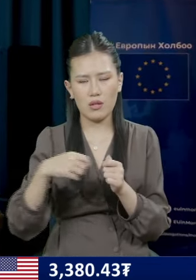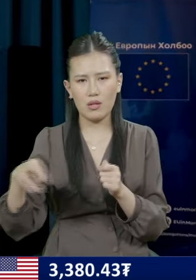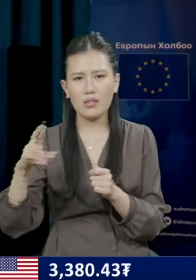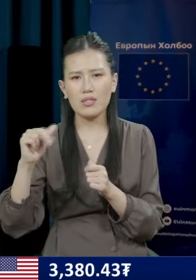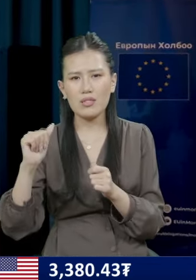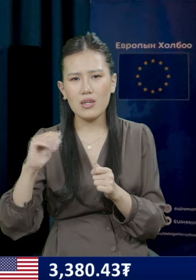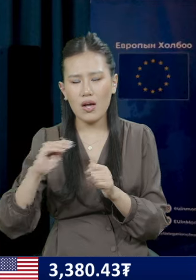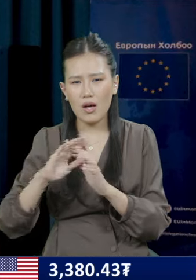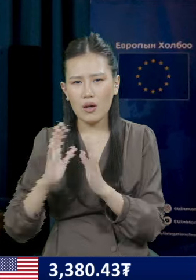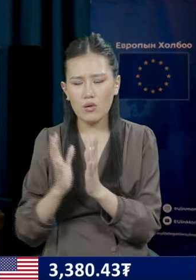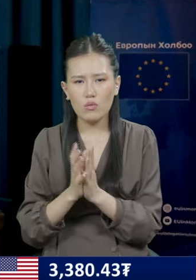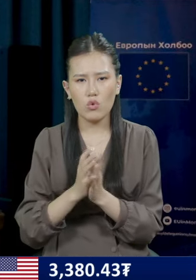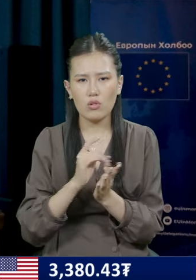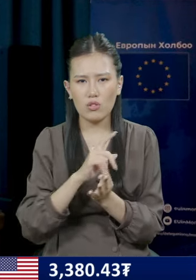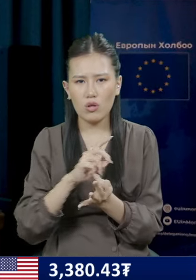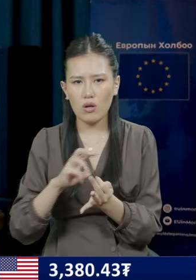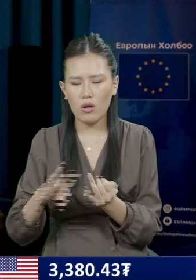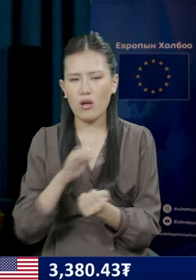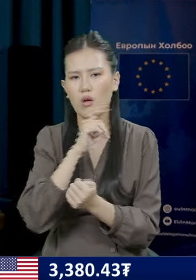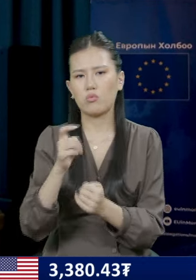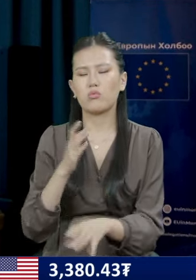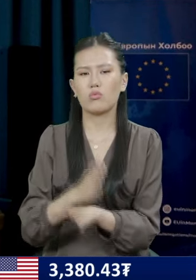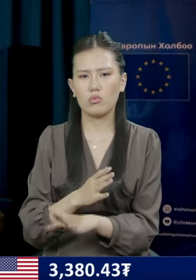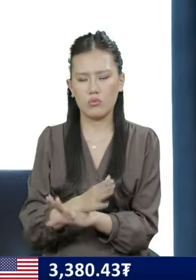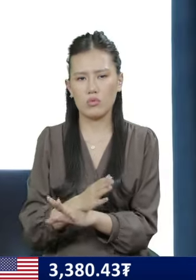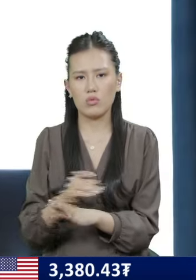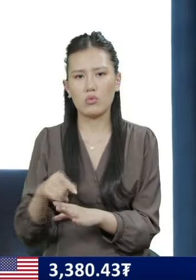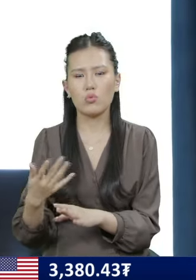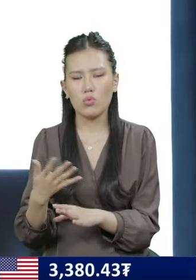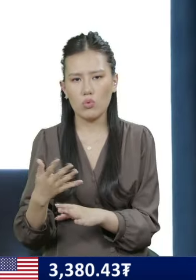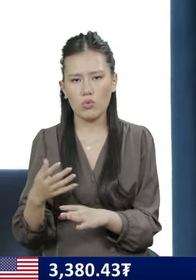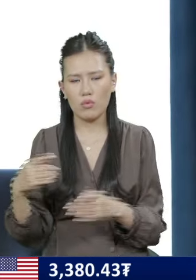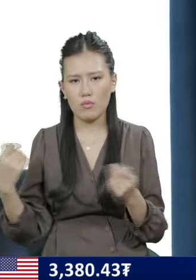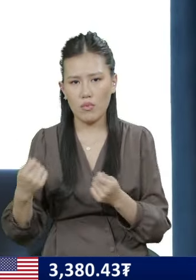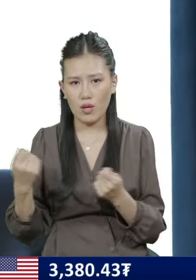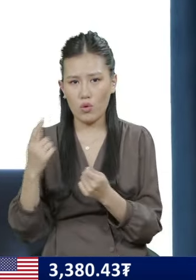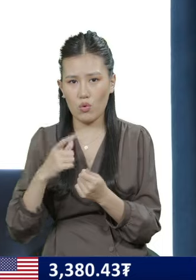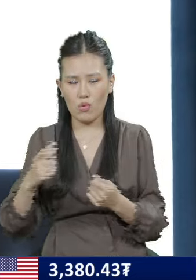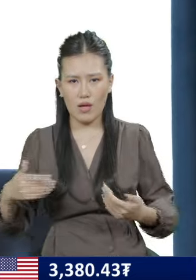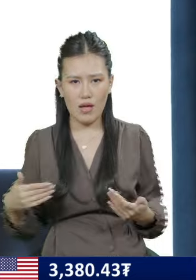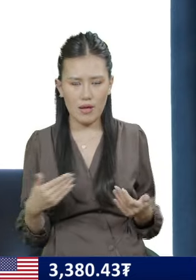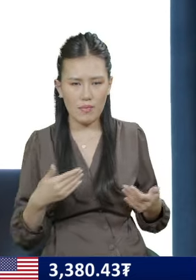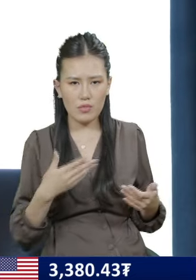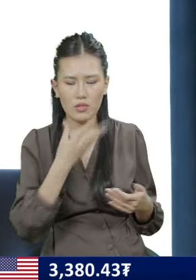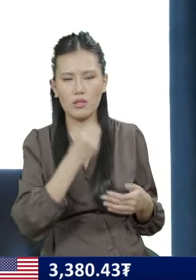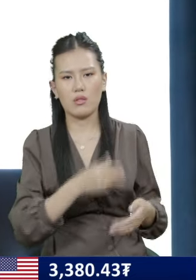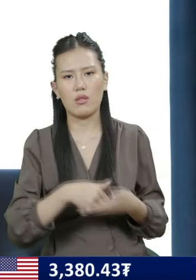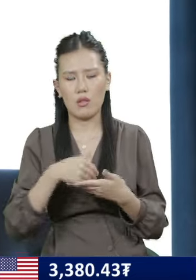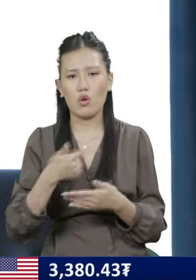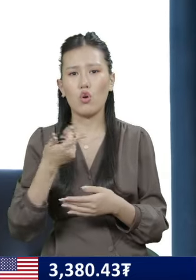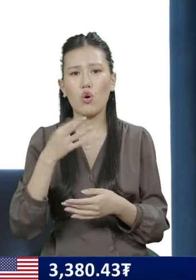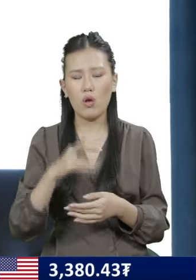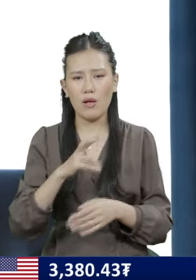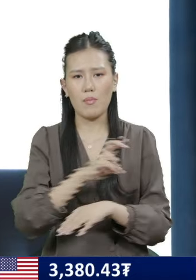бий болгосноор малчтын амжиргааг дэмжиж суурин газарт ажлын байр бий болгоно гэлээ. Ингэхдээ байгаль орчинд ээлтэй ноолоорыг гаргаж авах нь чухал